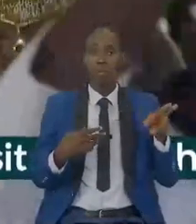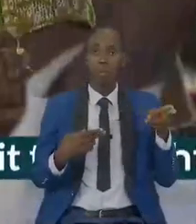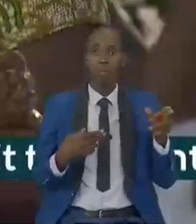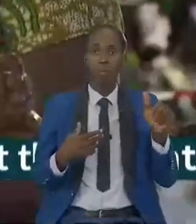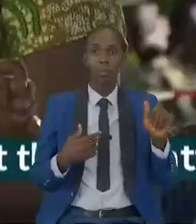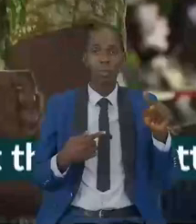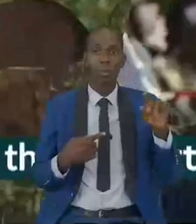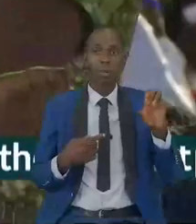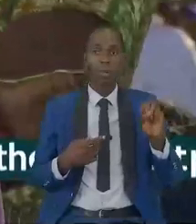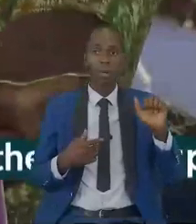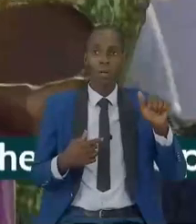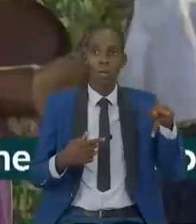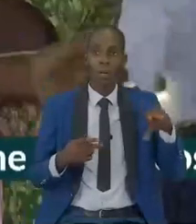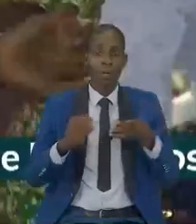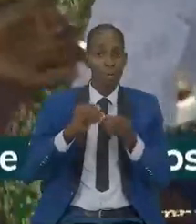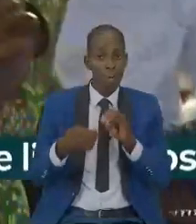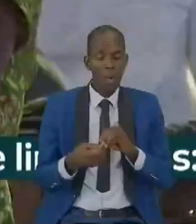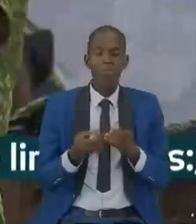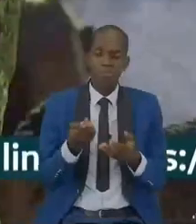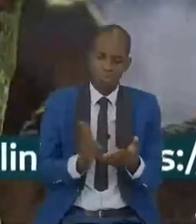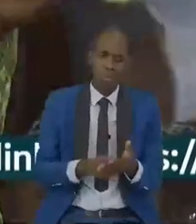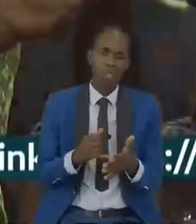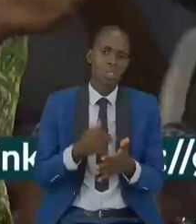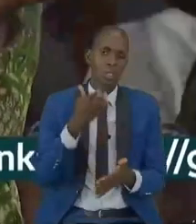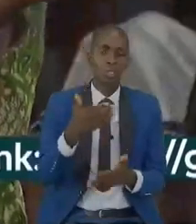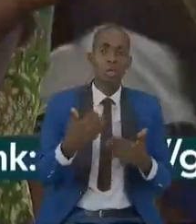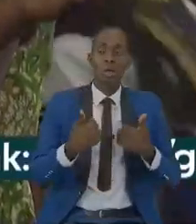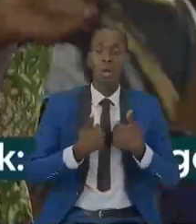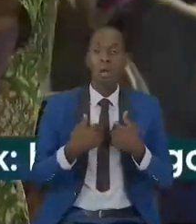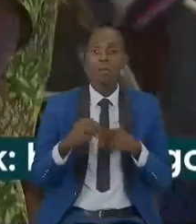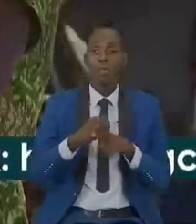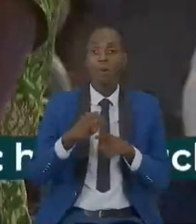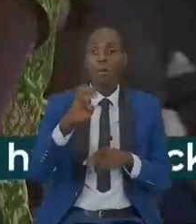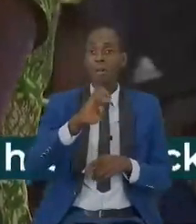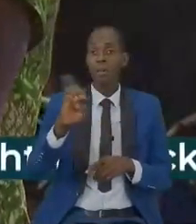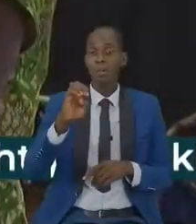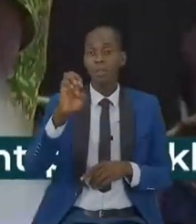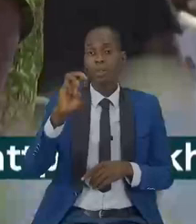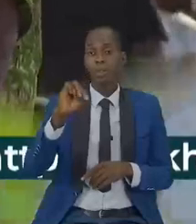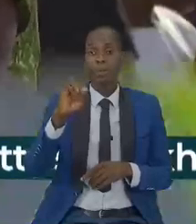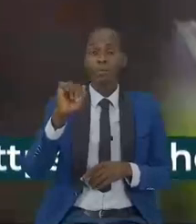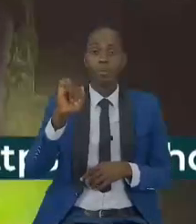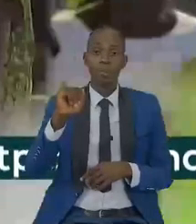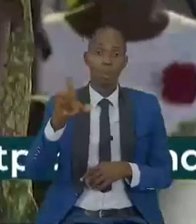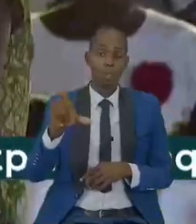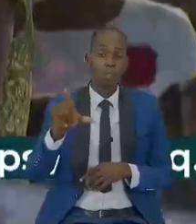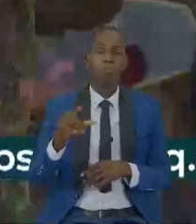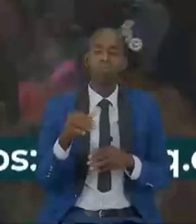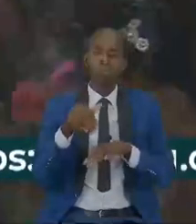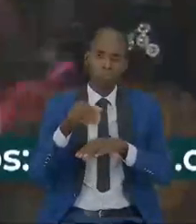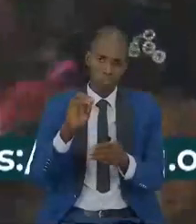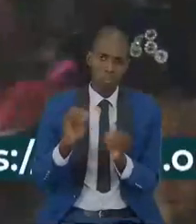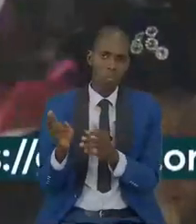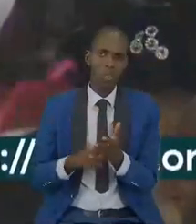pour la décision que vous avez prise ce jour en donnant votre vie au Seigneur Jésus.